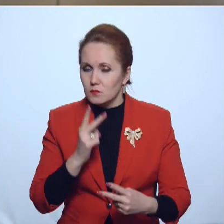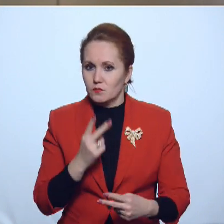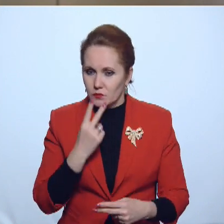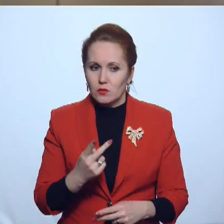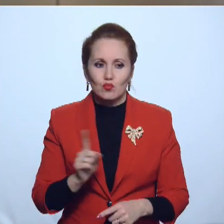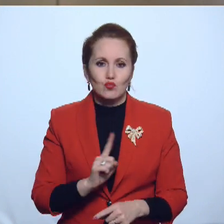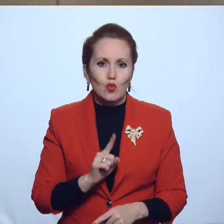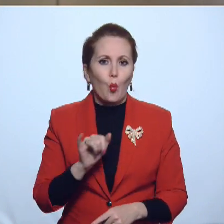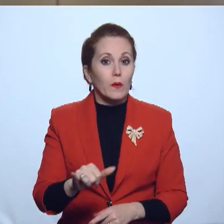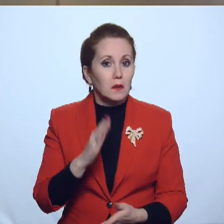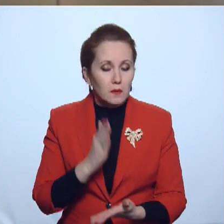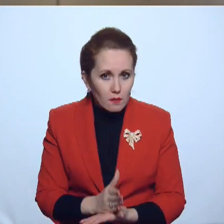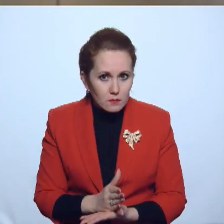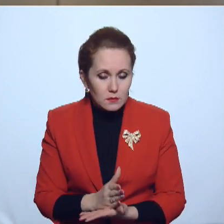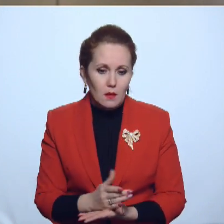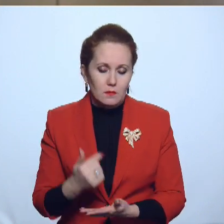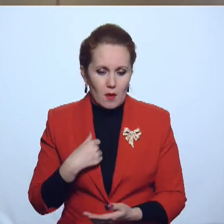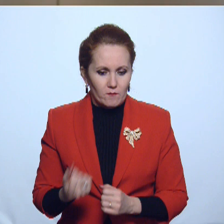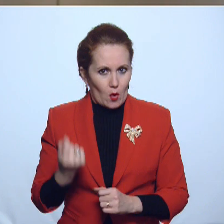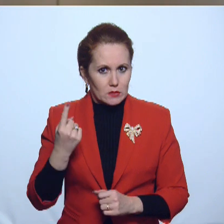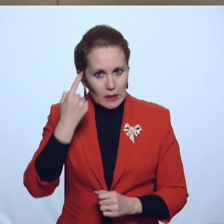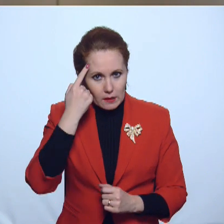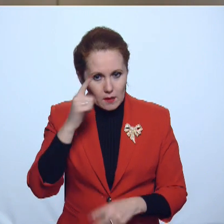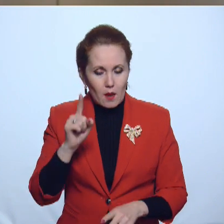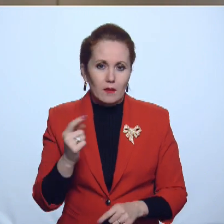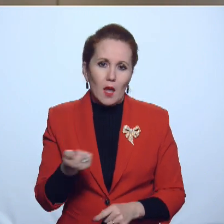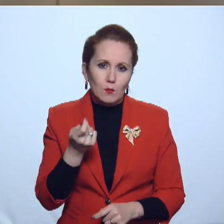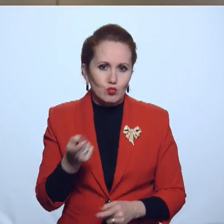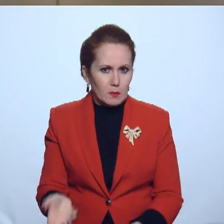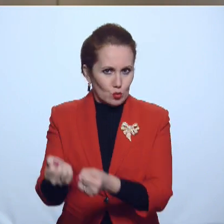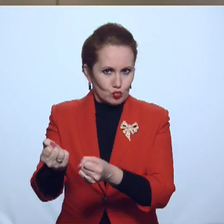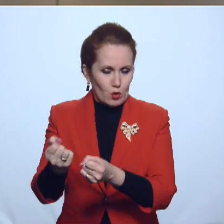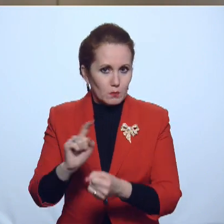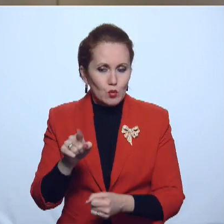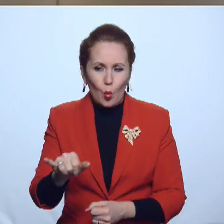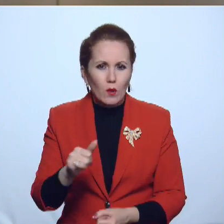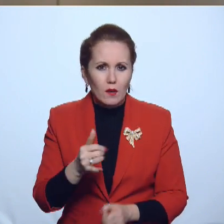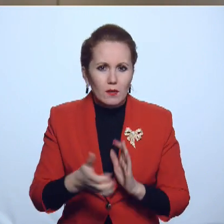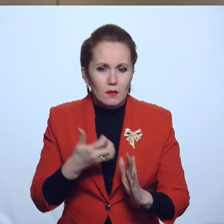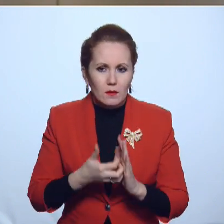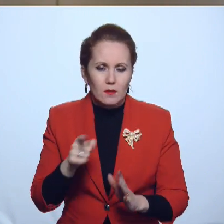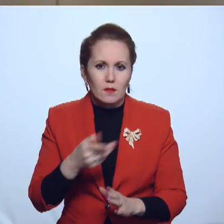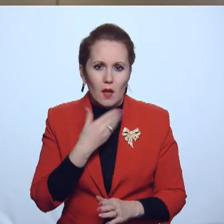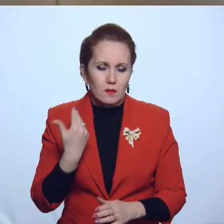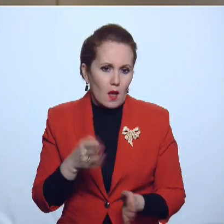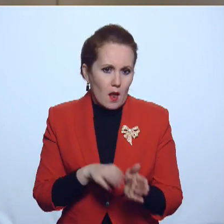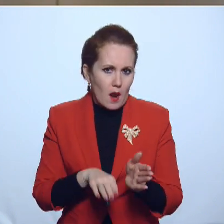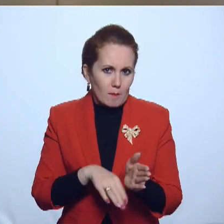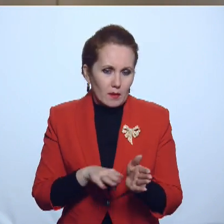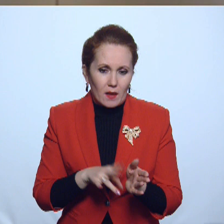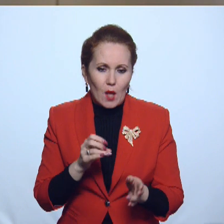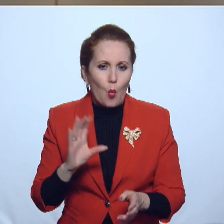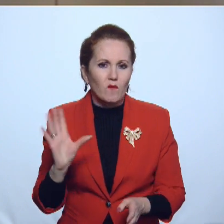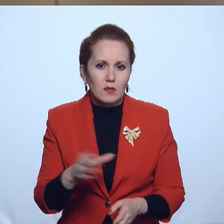и видя, что у них есть, у меня возникла идея немножко их поддержать, потому что у них нету элементарно, ну